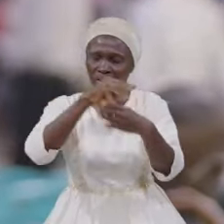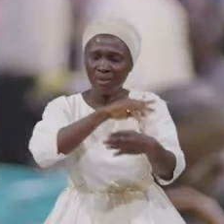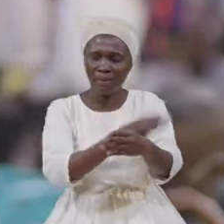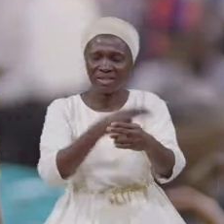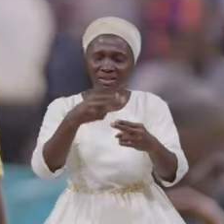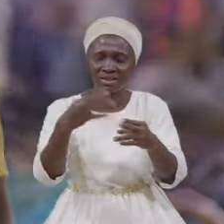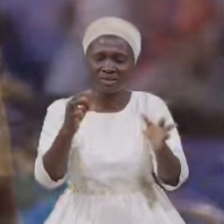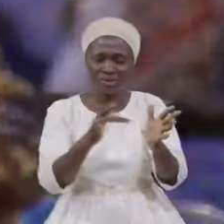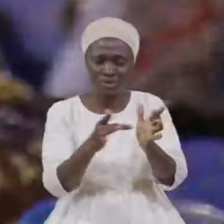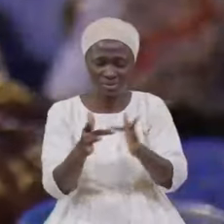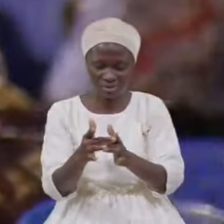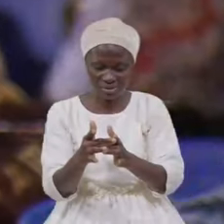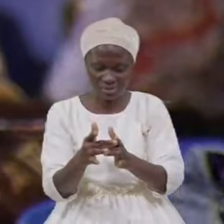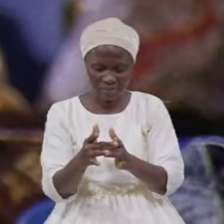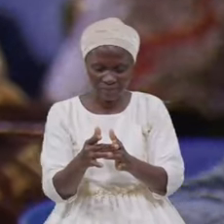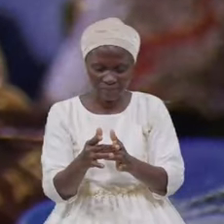où est ton amen?